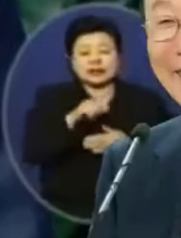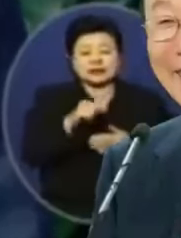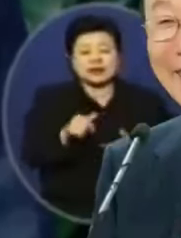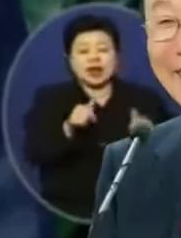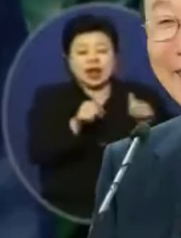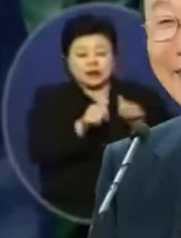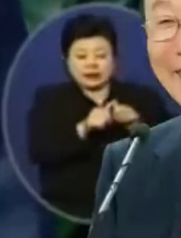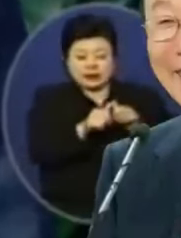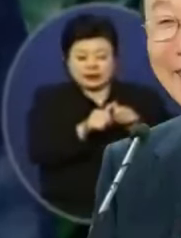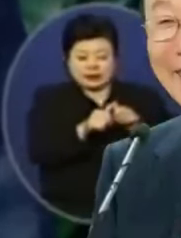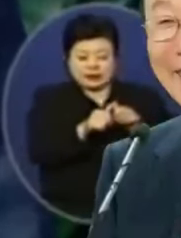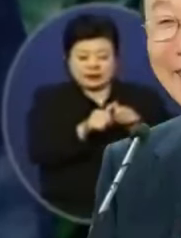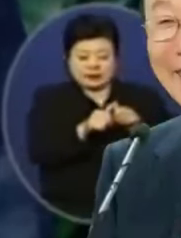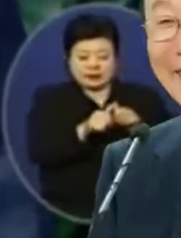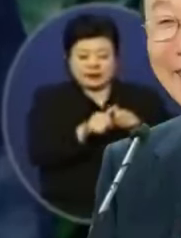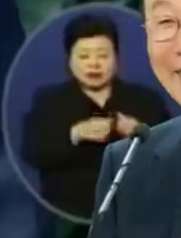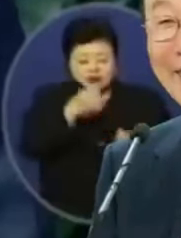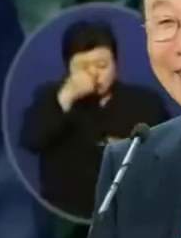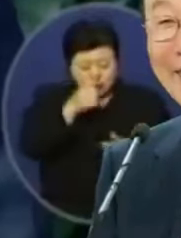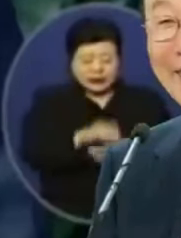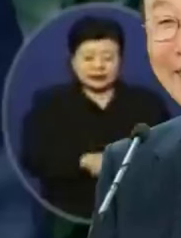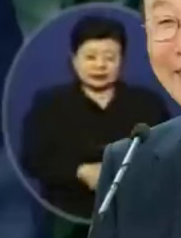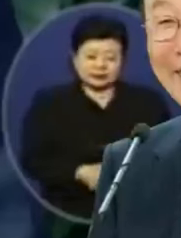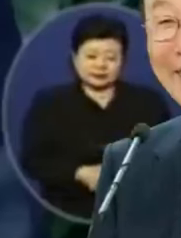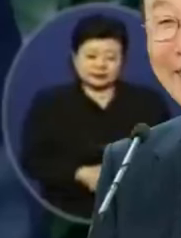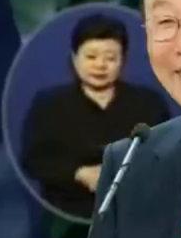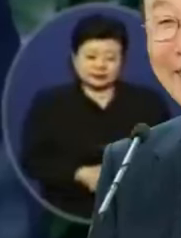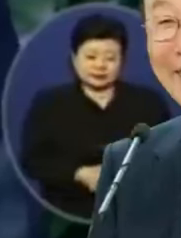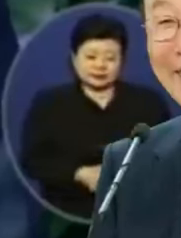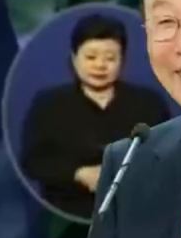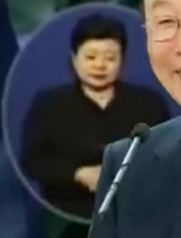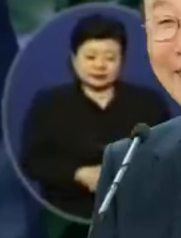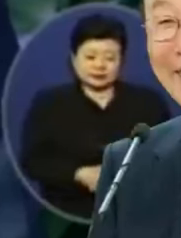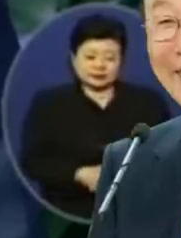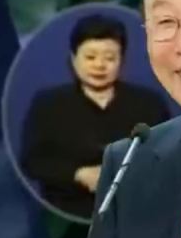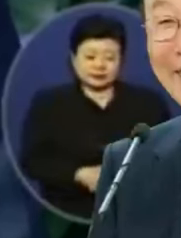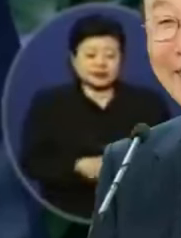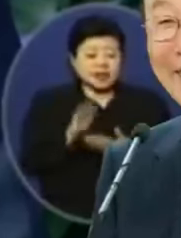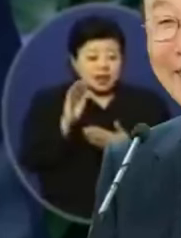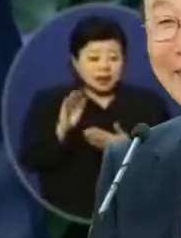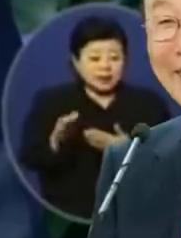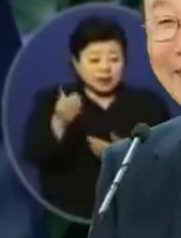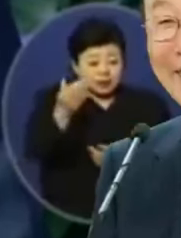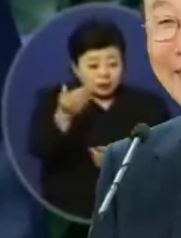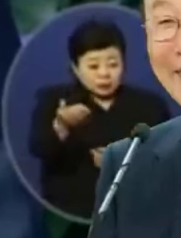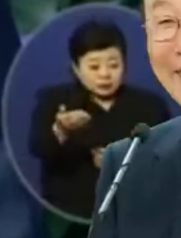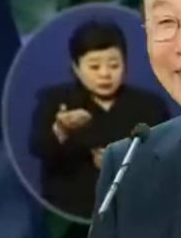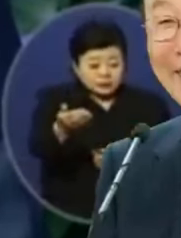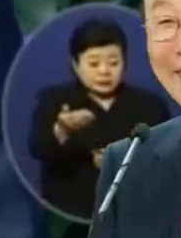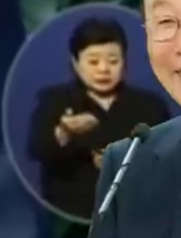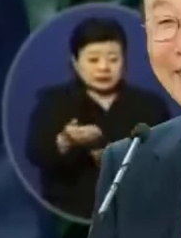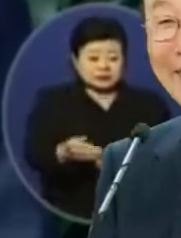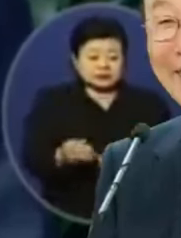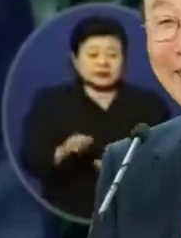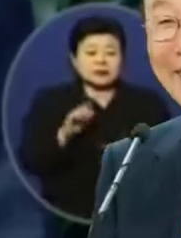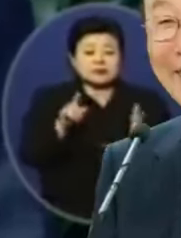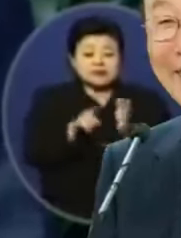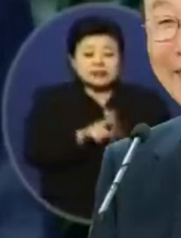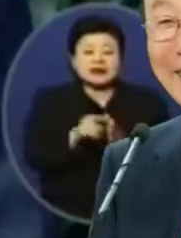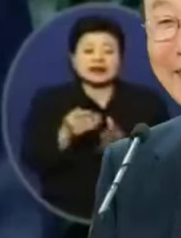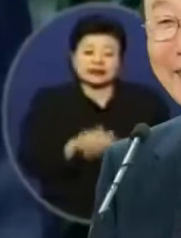함께 매달린 것이죠. 꿈꾸어야 되는 것입니다. 그러고 난 다음에 여러분은 믿어야 되는